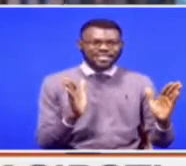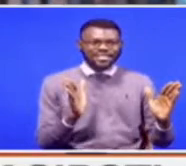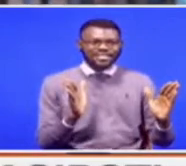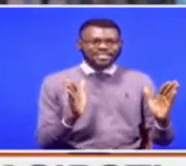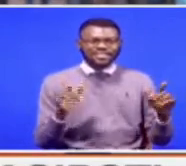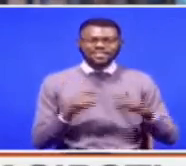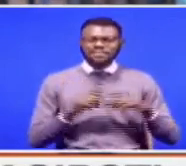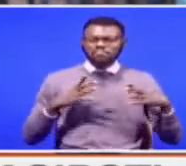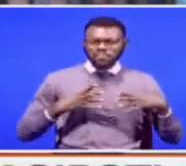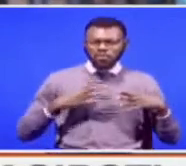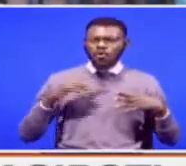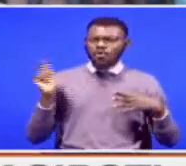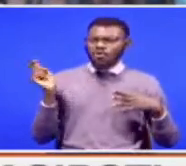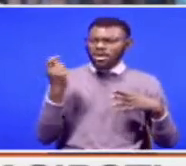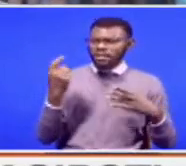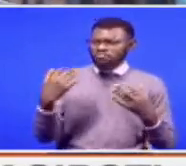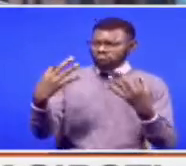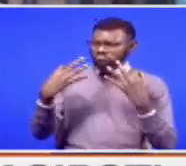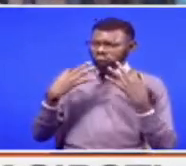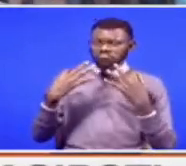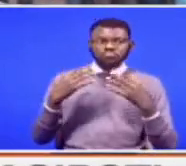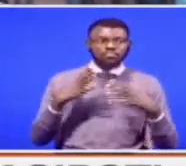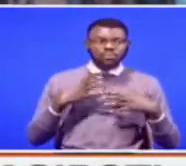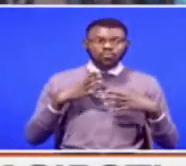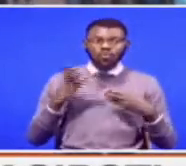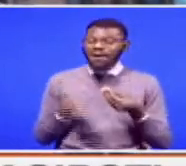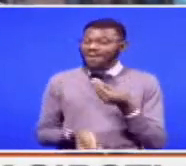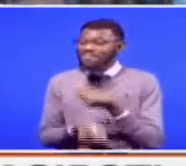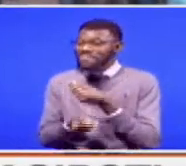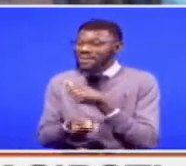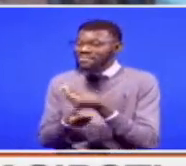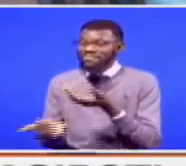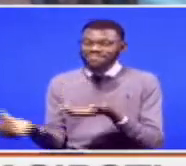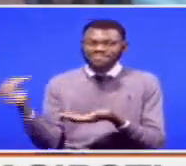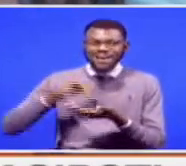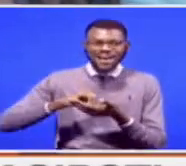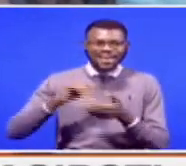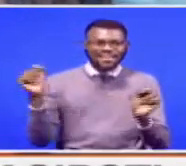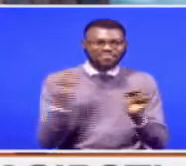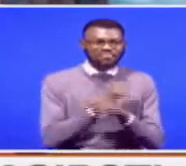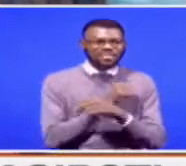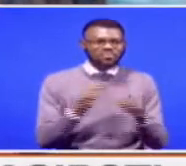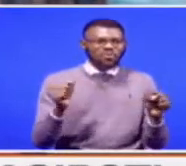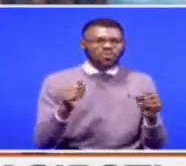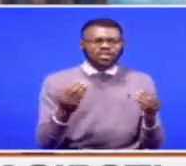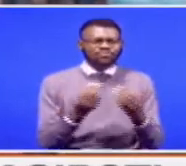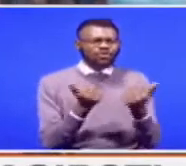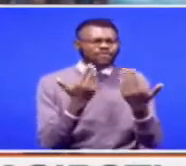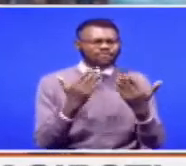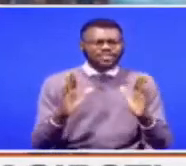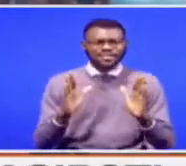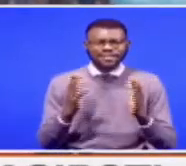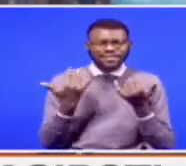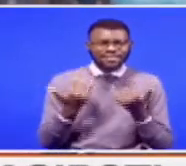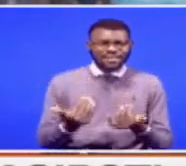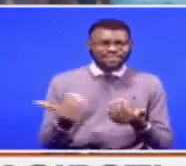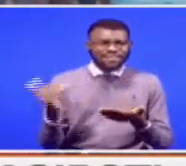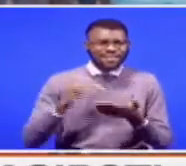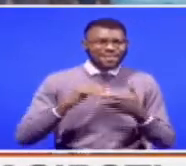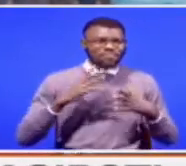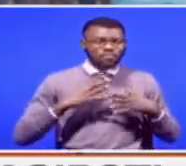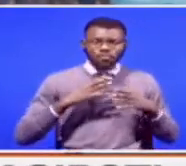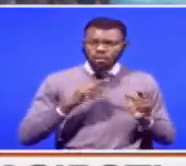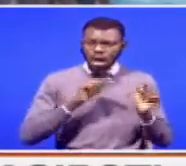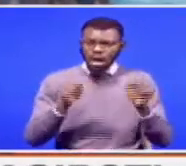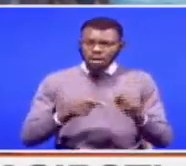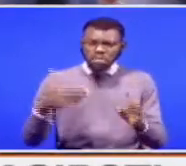mbele ya Wakenya, hakuna mtu atachukua hongo hapa tena. It is over. Nobody will come and do that